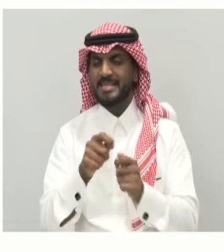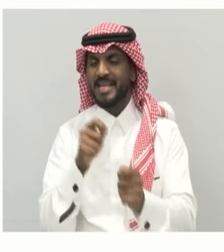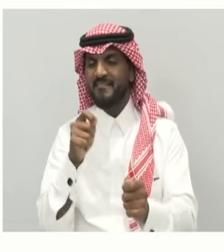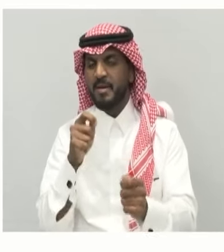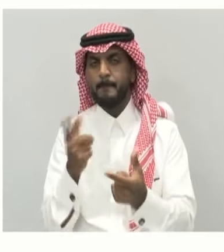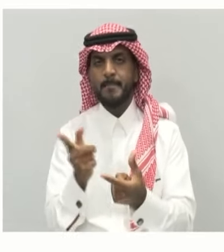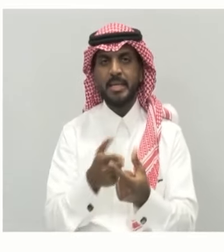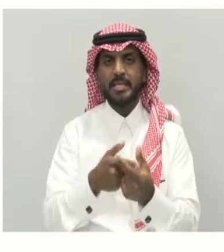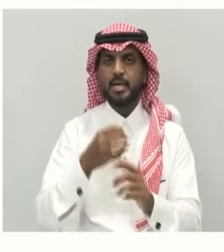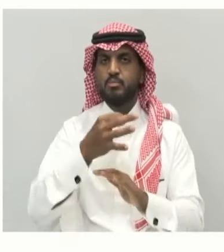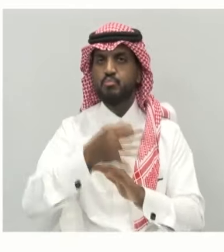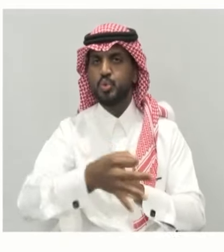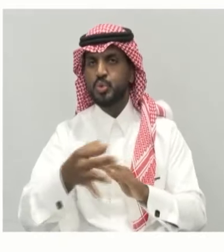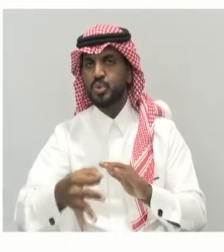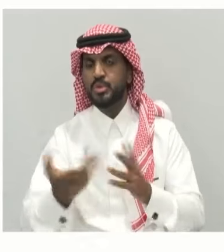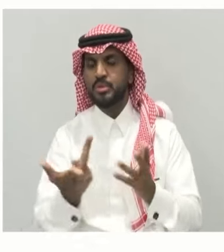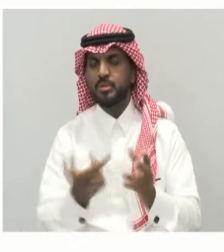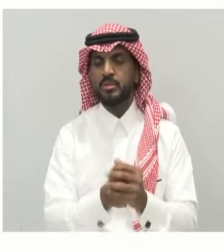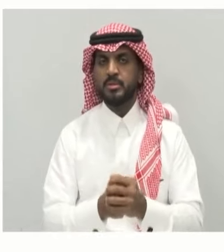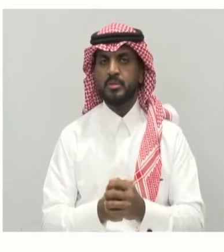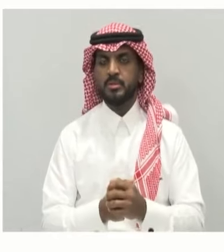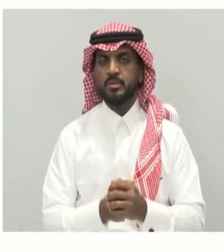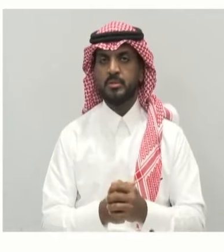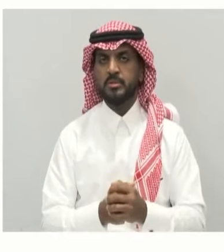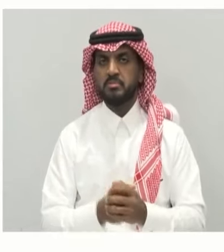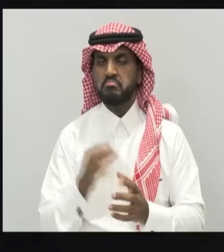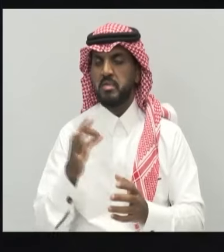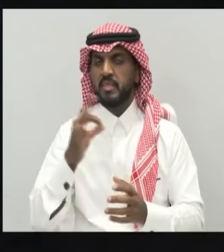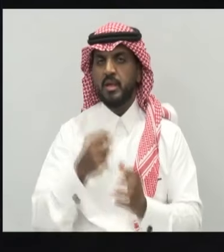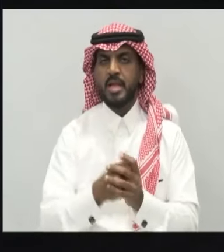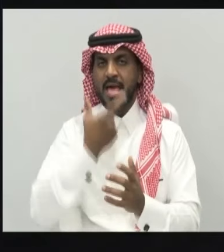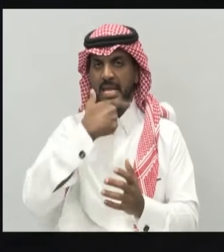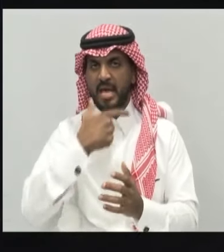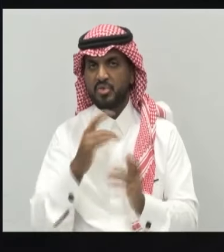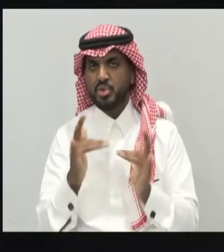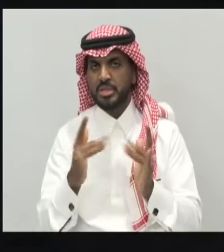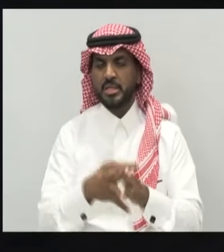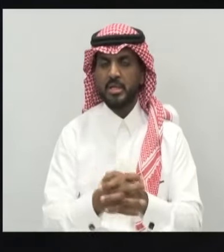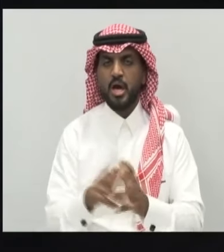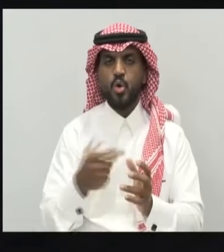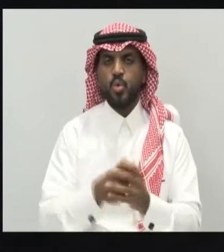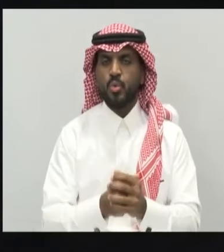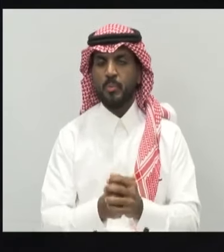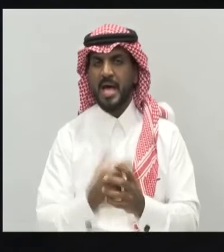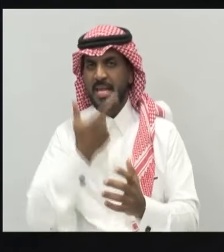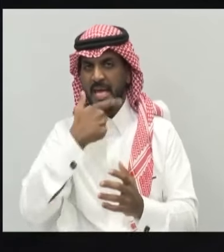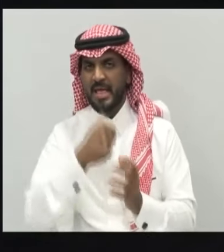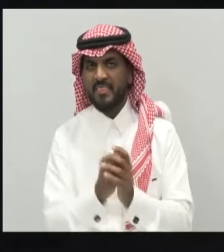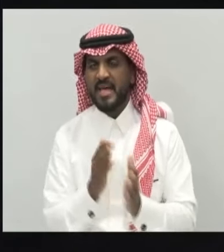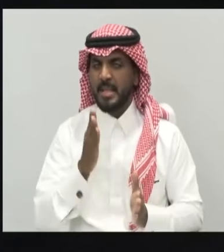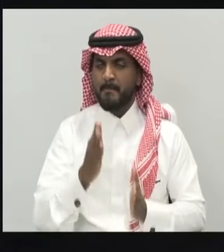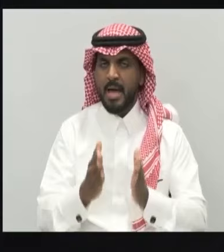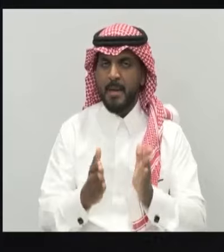بين المدن المسافه بين المدن مثل الرياض جده او الرياض